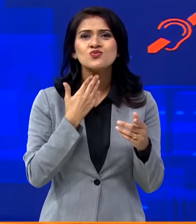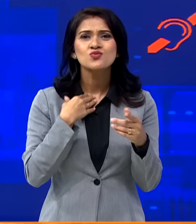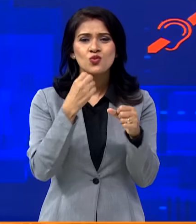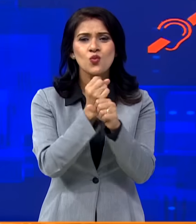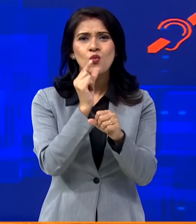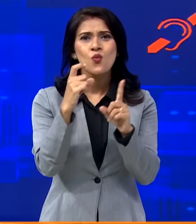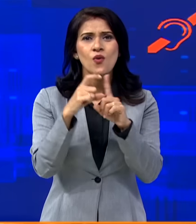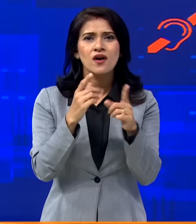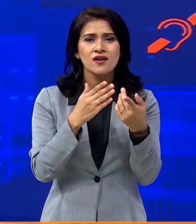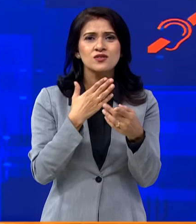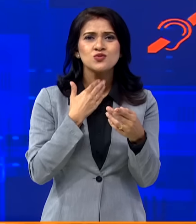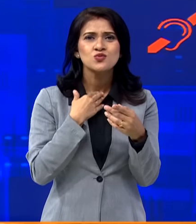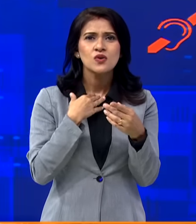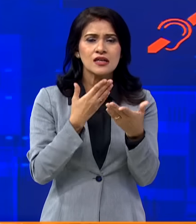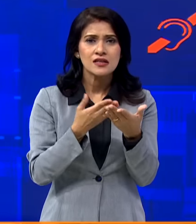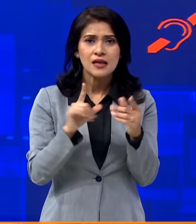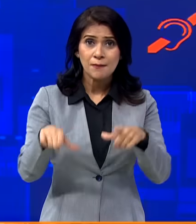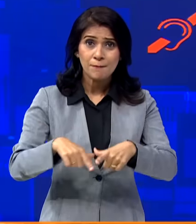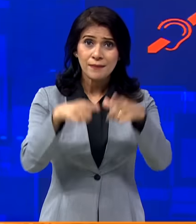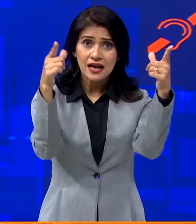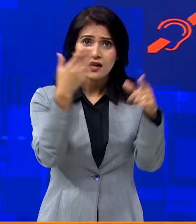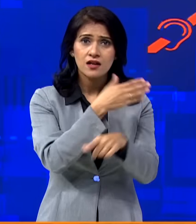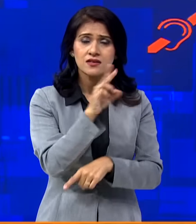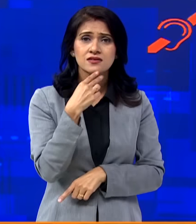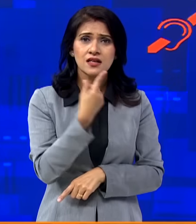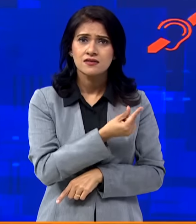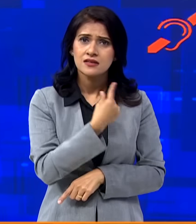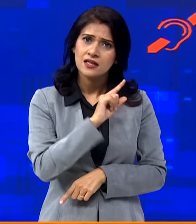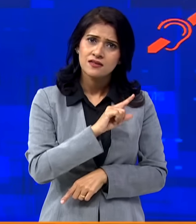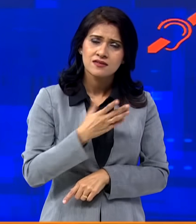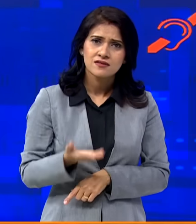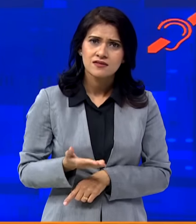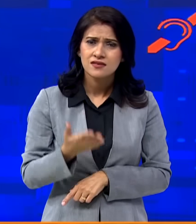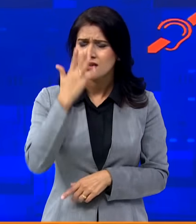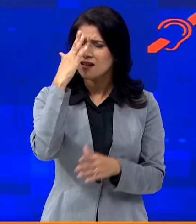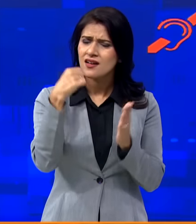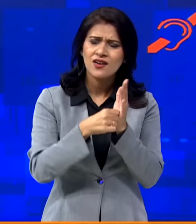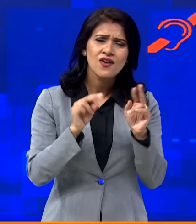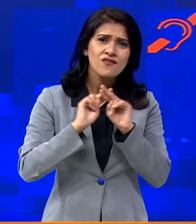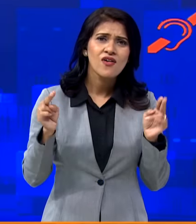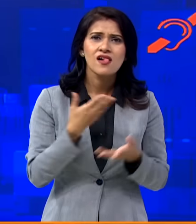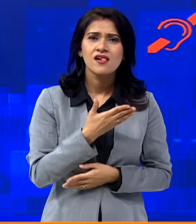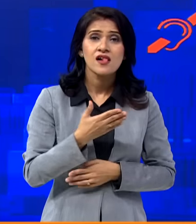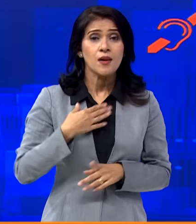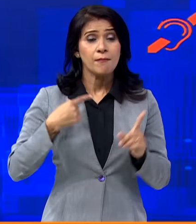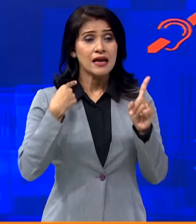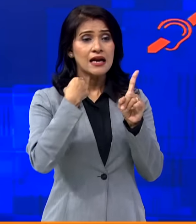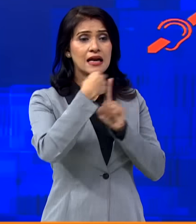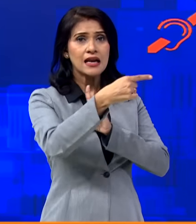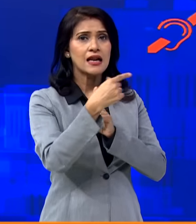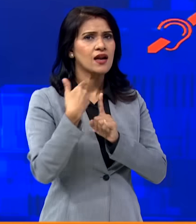कोशिश करें आपने तो जिद बिल्कुल ठान रखा है कि मुझे मुलजिम ठहराना है मैं राहुल गांधी जी का विरोधी नहीं